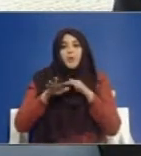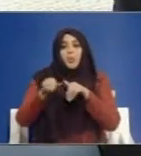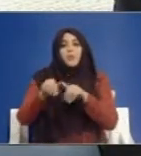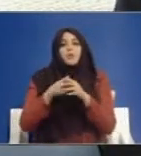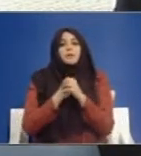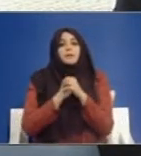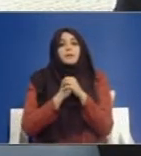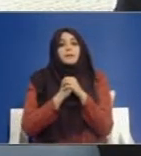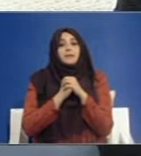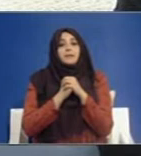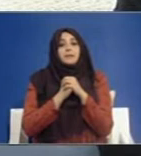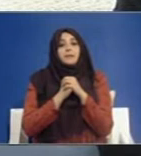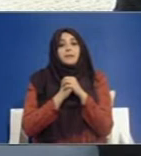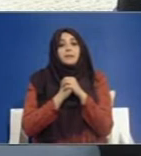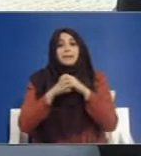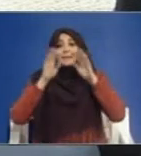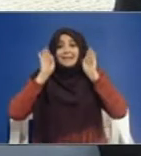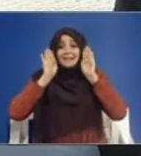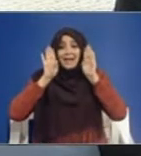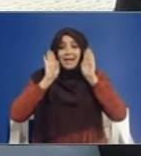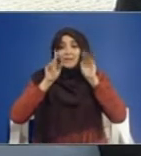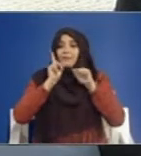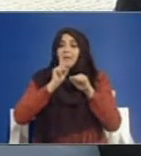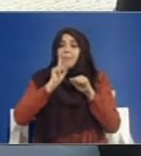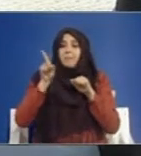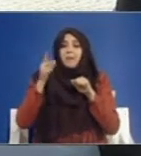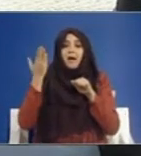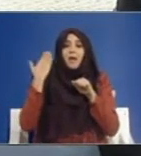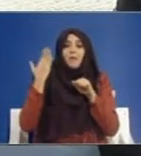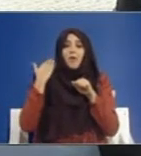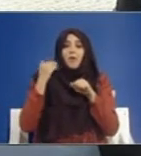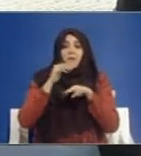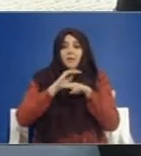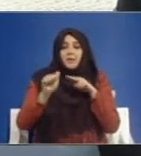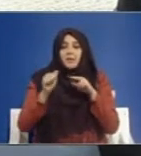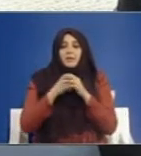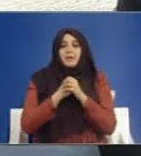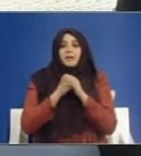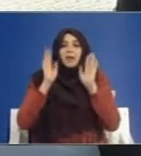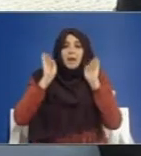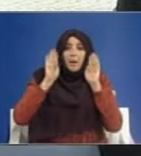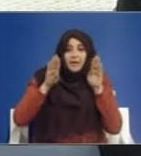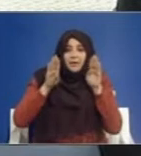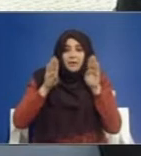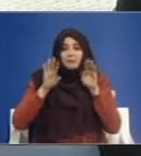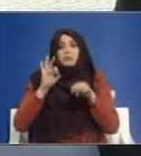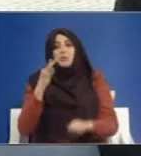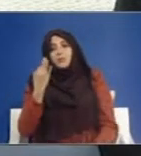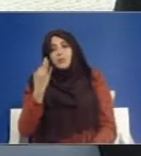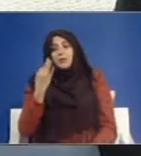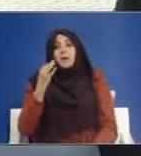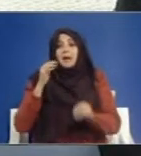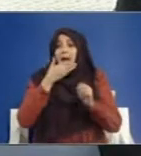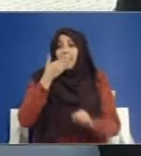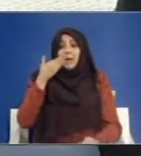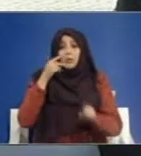شيخنا. تقول الصلاة نتاعها سابقا كانت تصلي وكانت تبطل، كانت في رمضان مثلا تتحافظ على